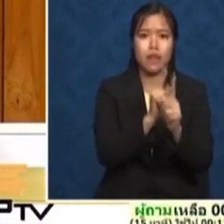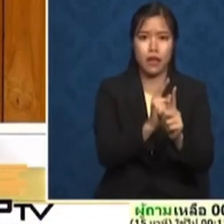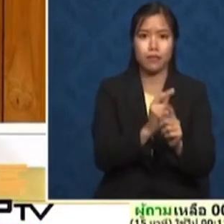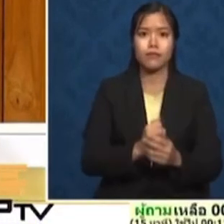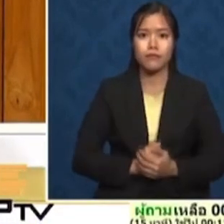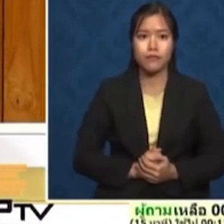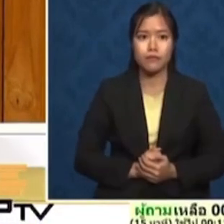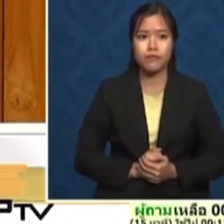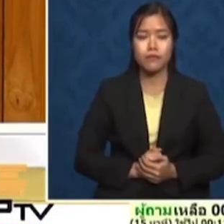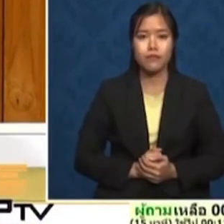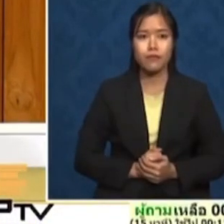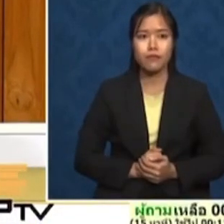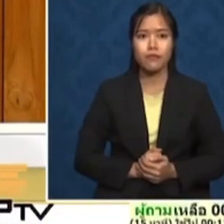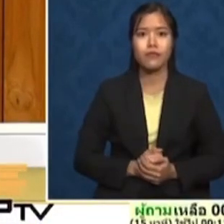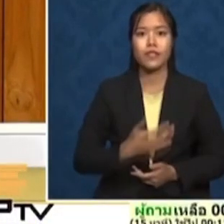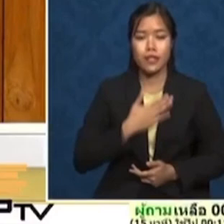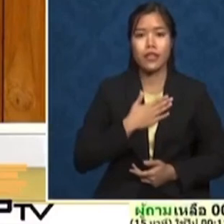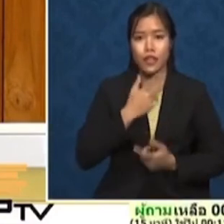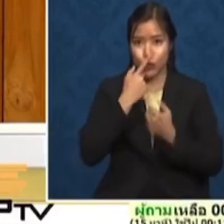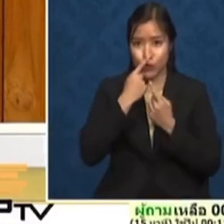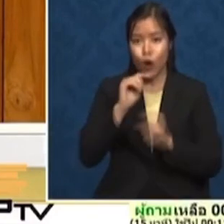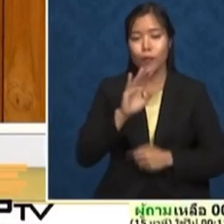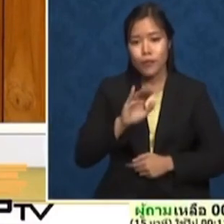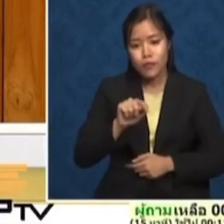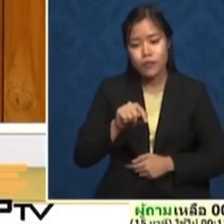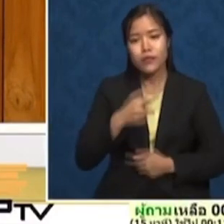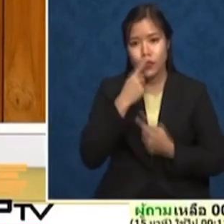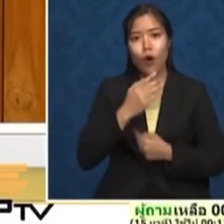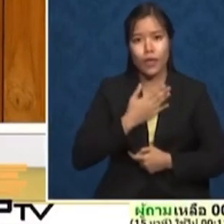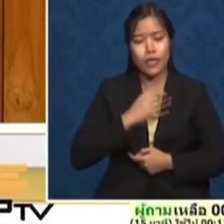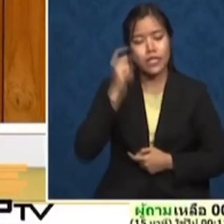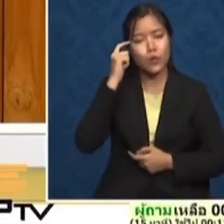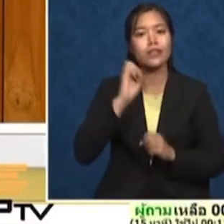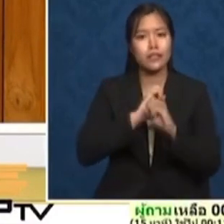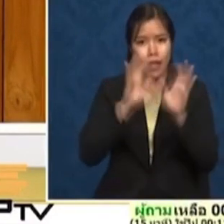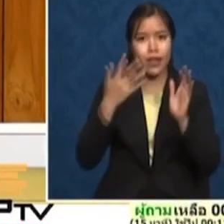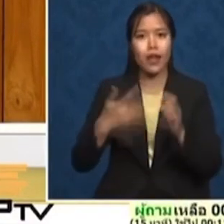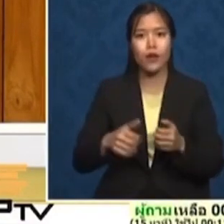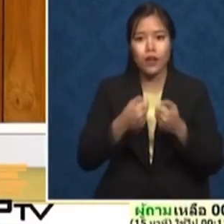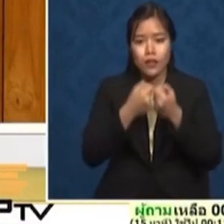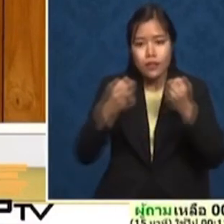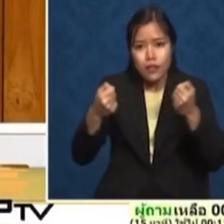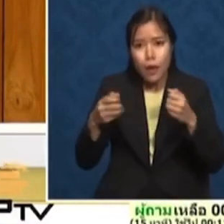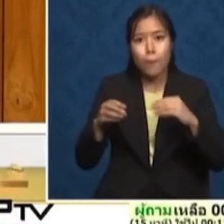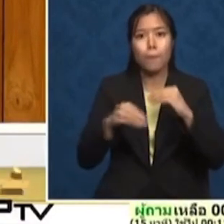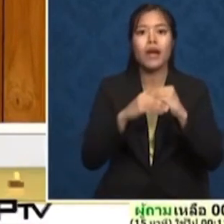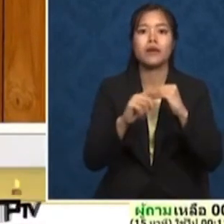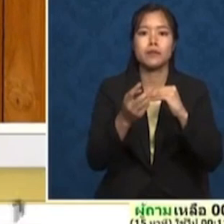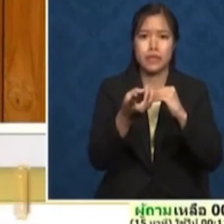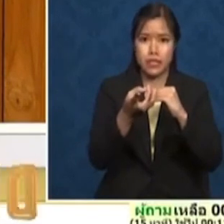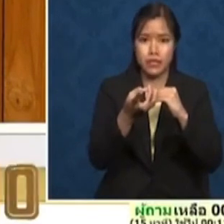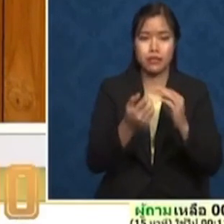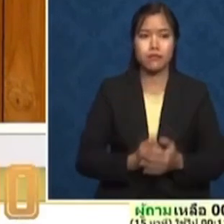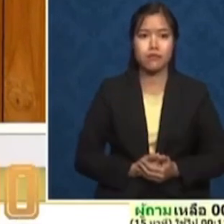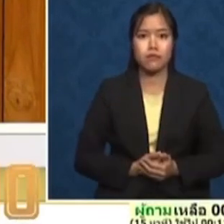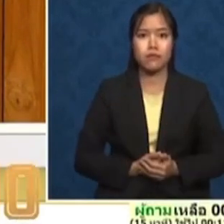ว่าการตอบเรื่องเรื่องนี้ก็มีความชัดเจนนะครับแล้วก็อยากจะเรียนขยายสักนิดนึงคืออย่างที่ผมได้เรียนเมื่อ